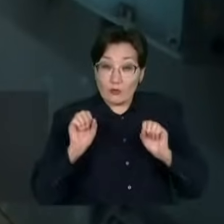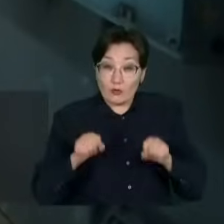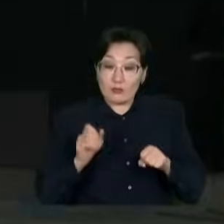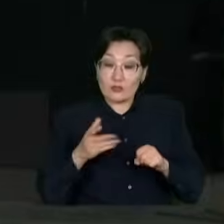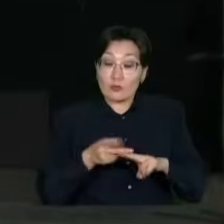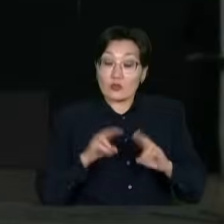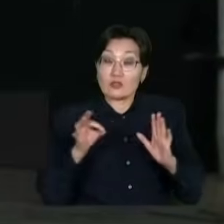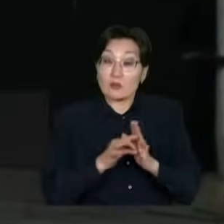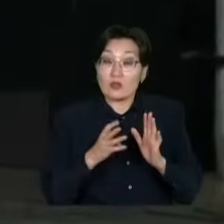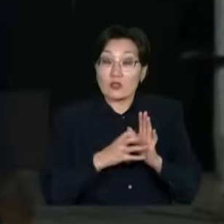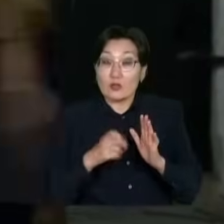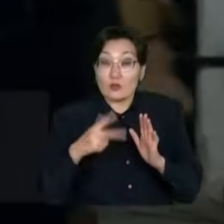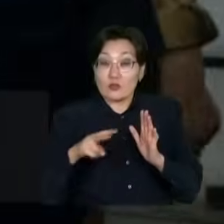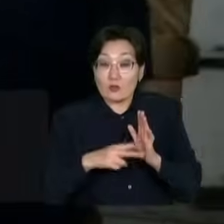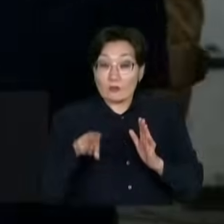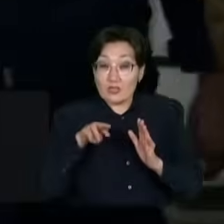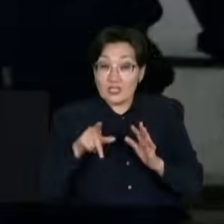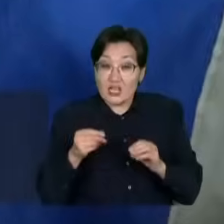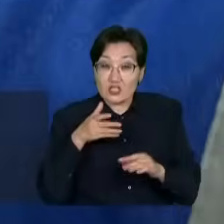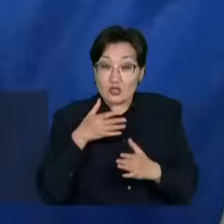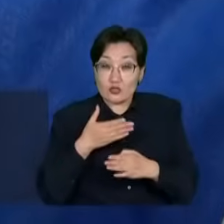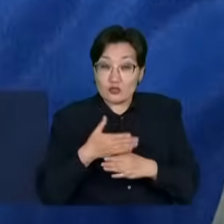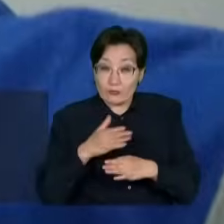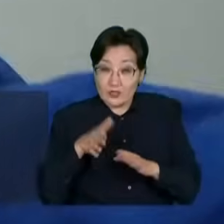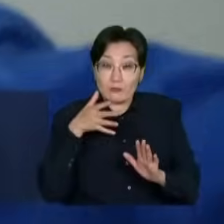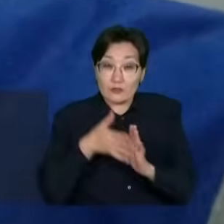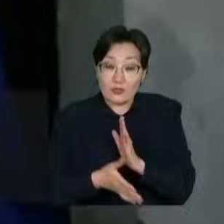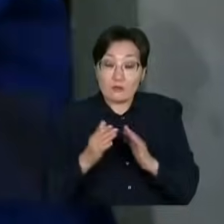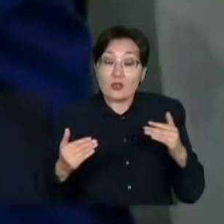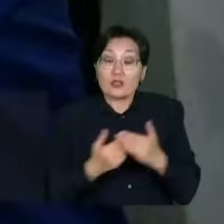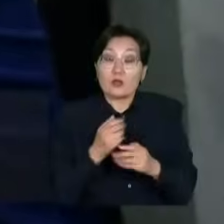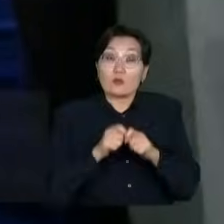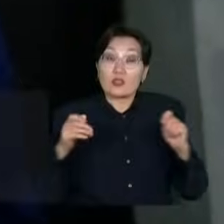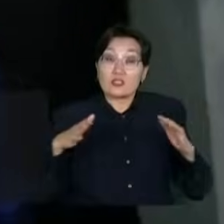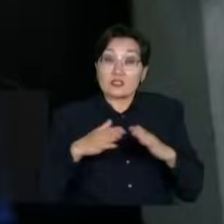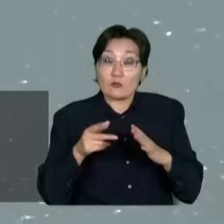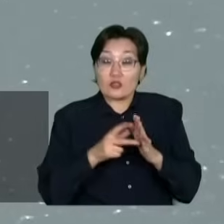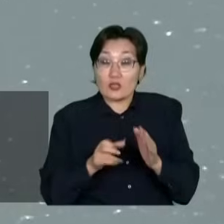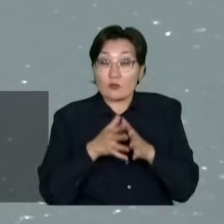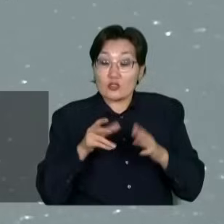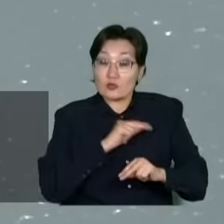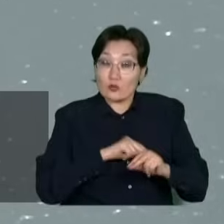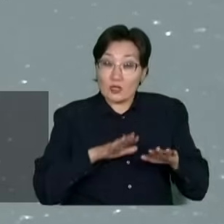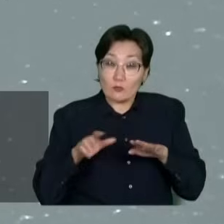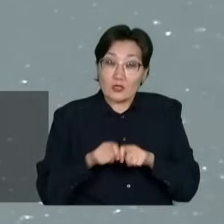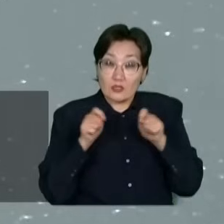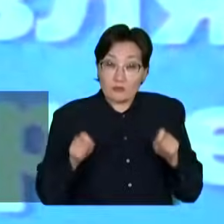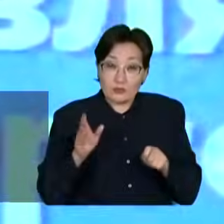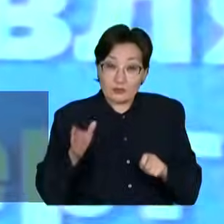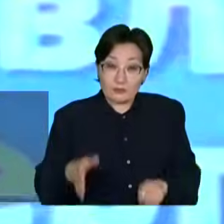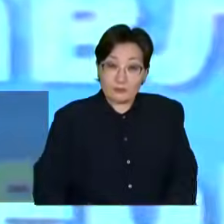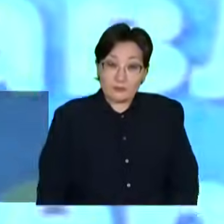Бұл мақсатта 937 миллиард теңге жұмсалмақ. Сәйкесінше жаңа ашылған нысандарда 800-ден аса жұмыс орны пайда